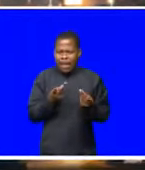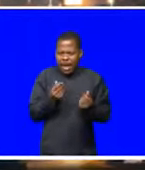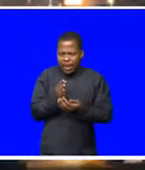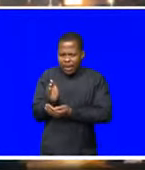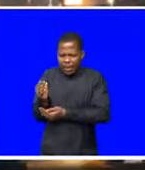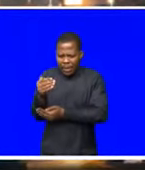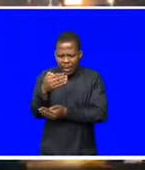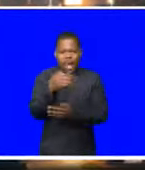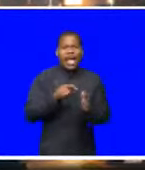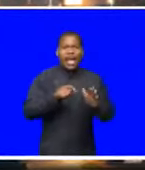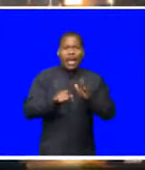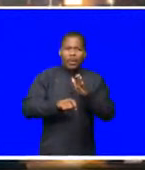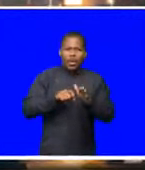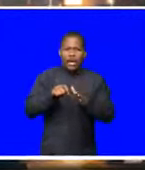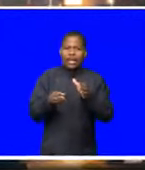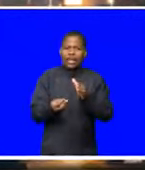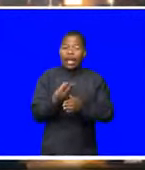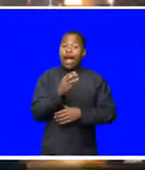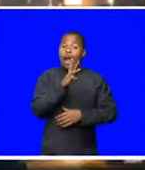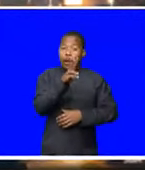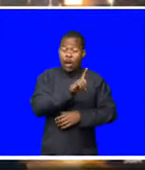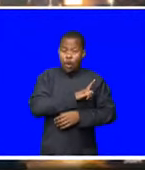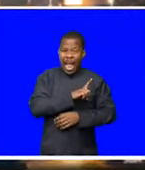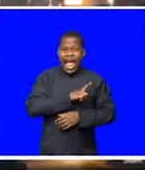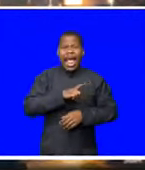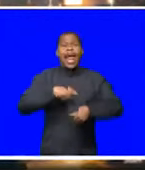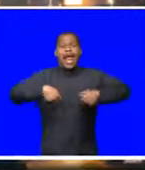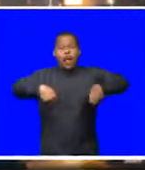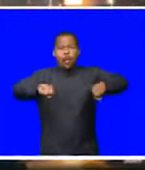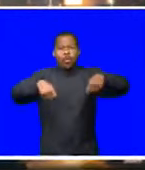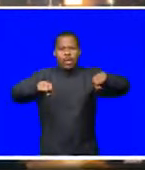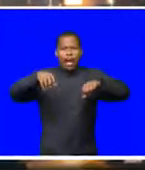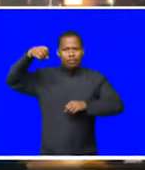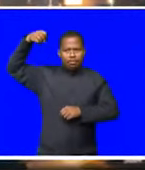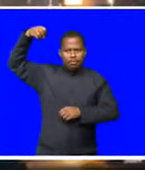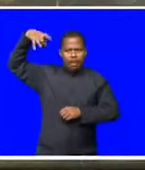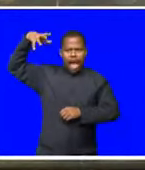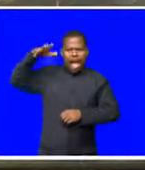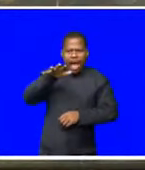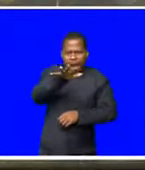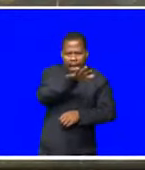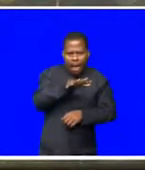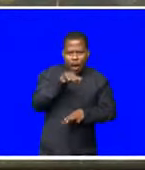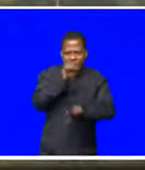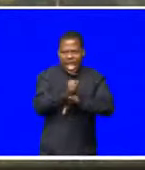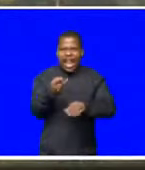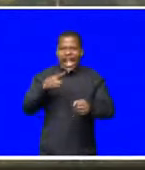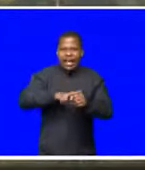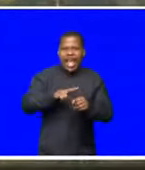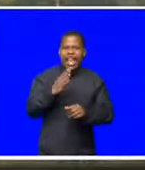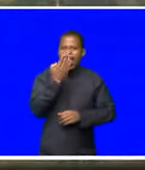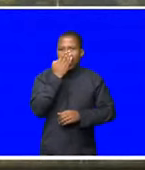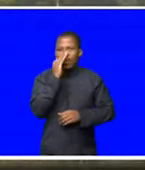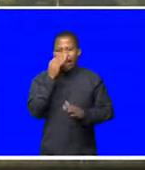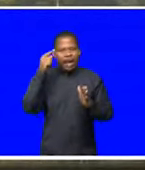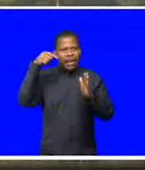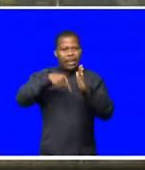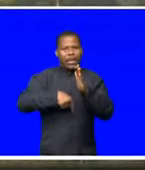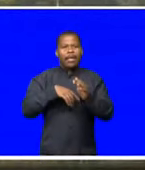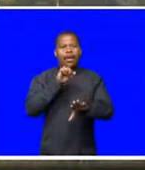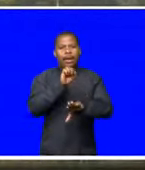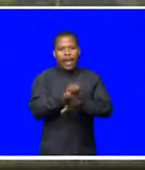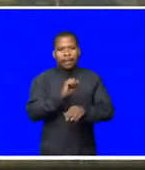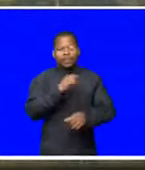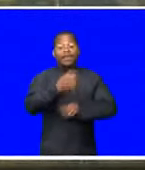tekuthi kude kucala-ke lo msebenzi kude kukhanye kule ngundla yabo nebucala-ke kunciphe. Lucwaningo lwetelubalo